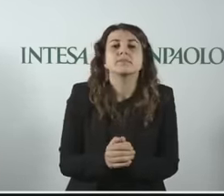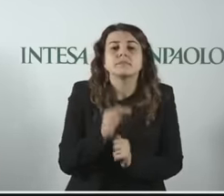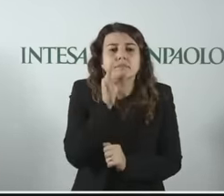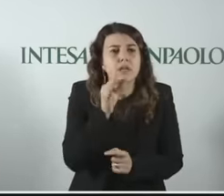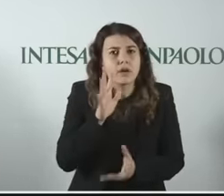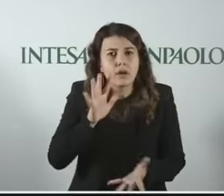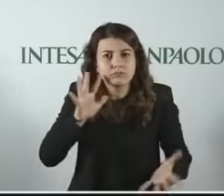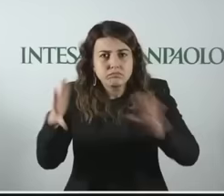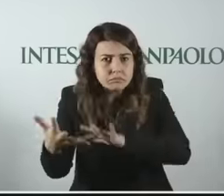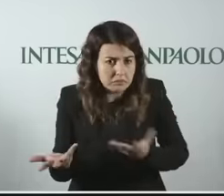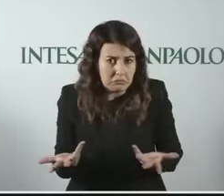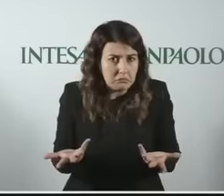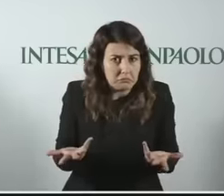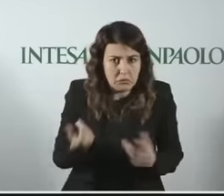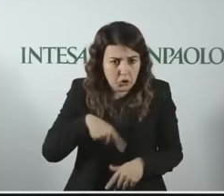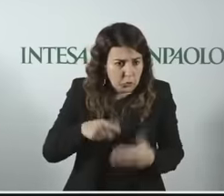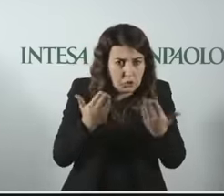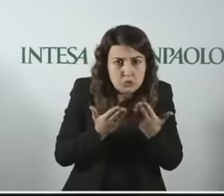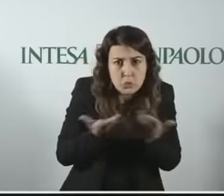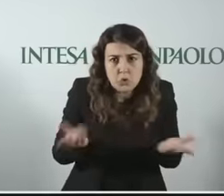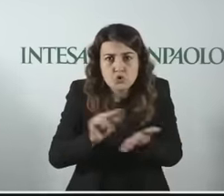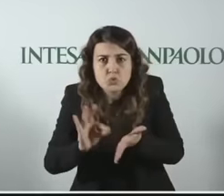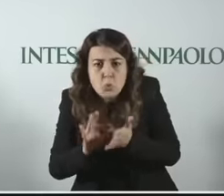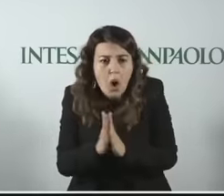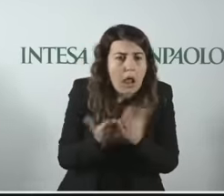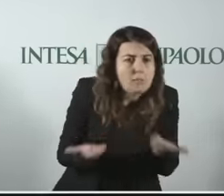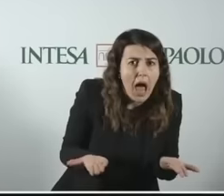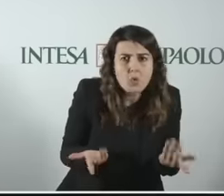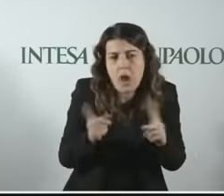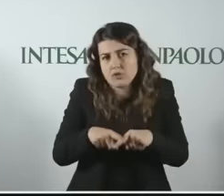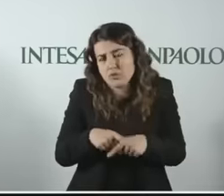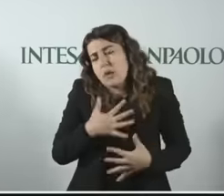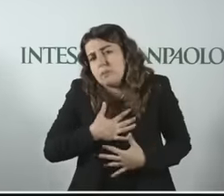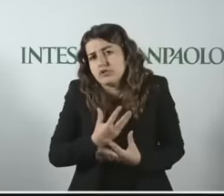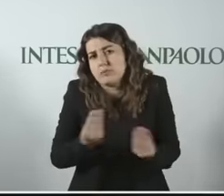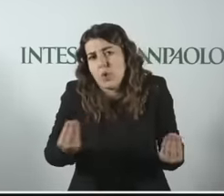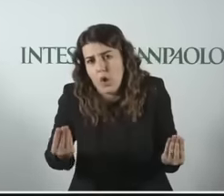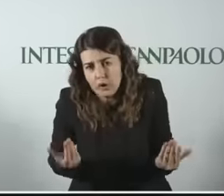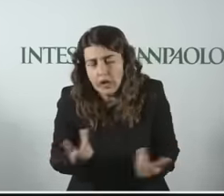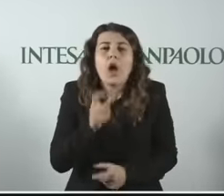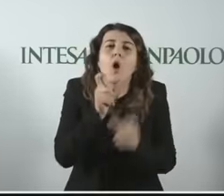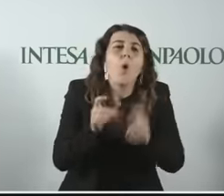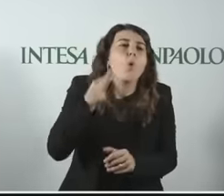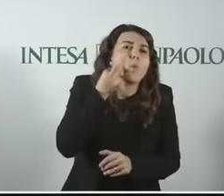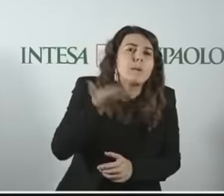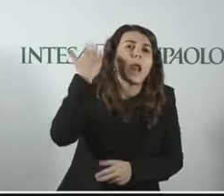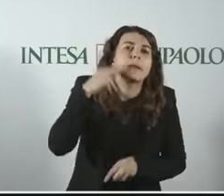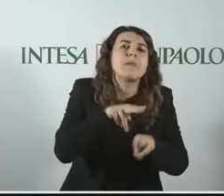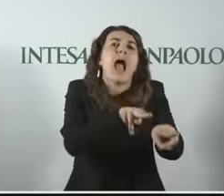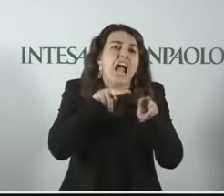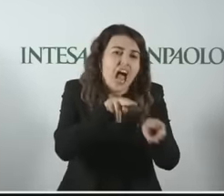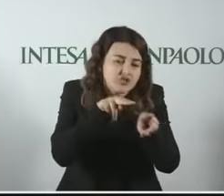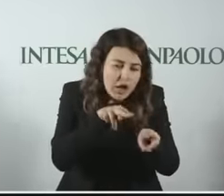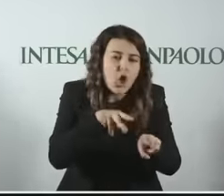svolta Questo l'abbiamo tutti studiato anche nei manuali scolastici e perché è una cosa che è piaciuta molto prima gli esseri umani erano Cacciatori